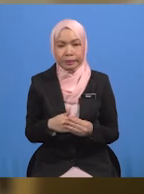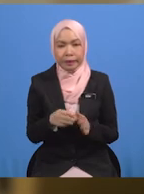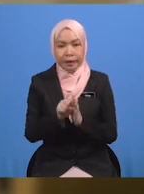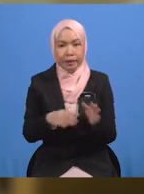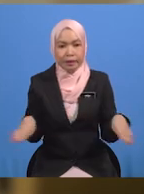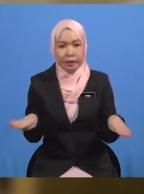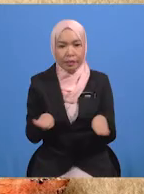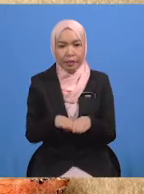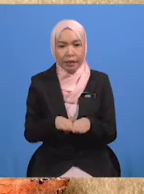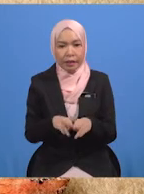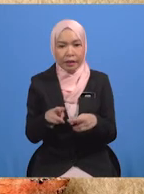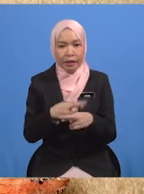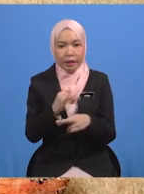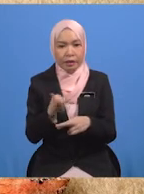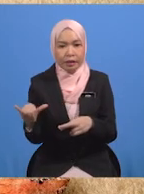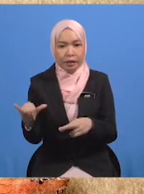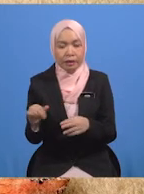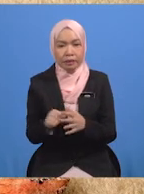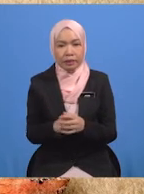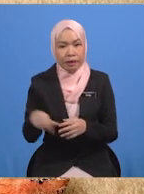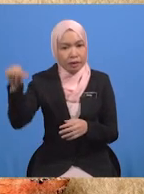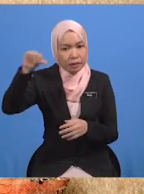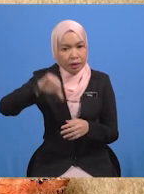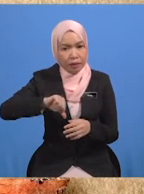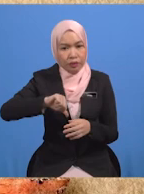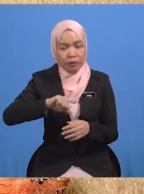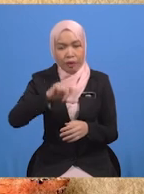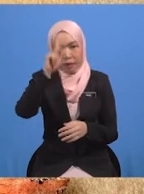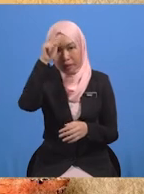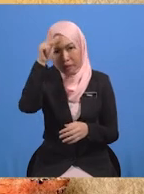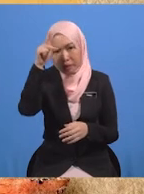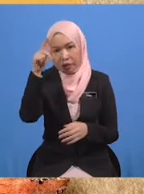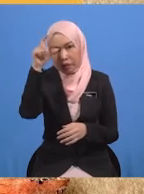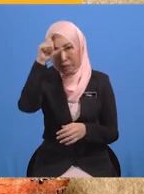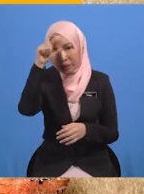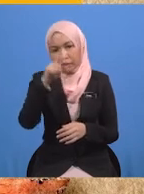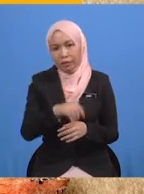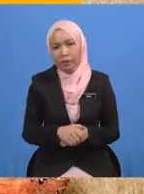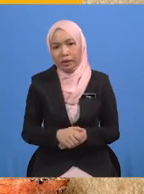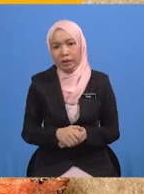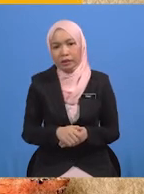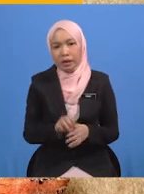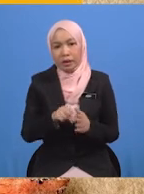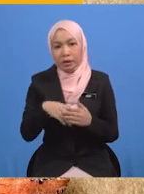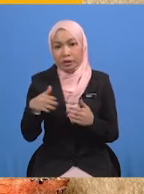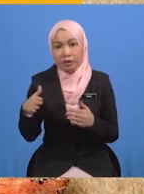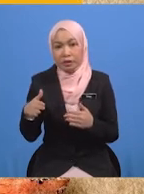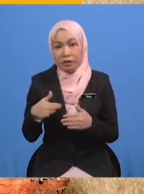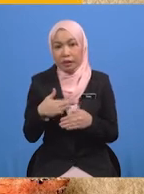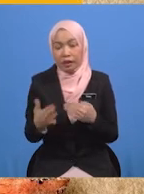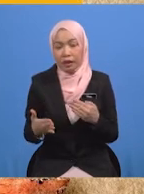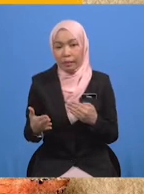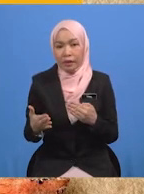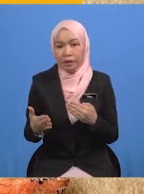Sebagai kesimpulannya, kemerosotan kerajaan Turki Uthmaniyah selepas kematian